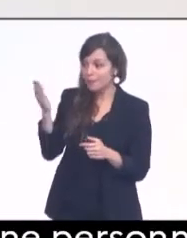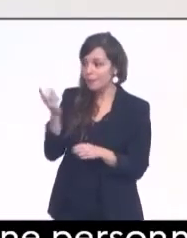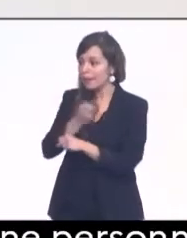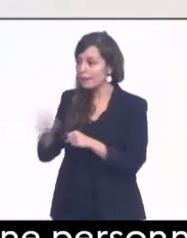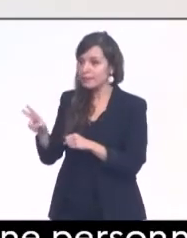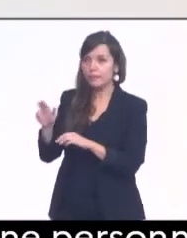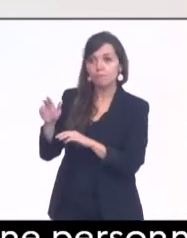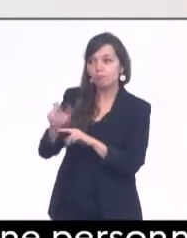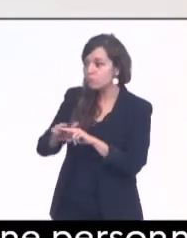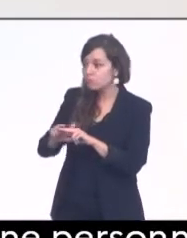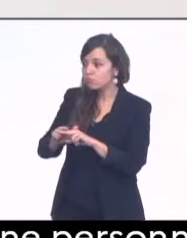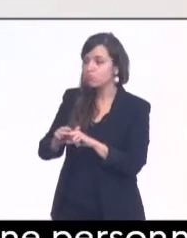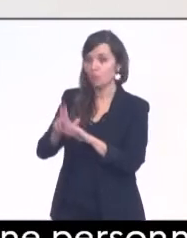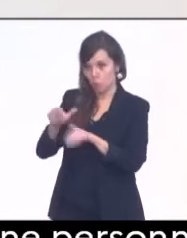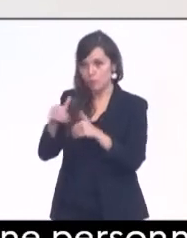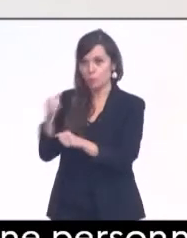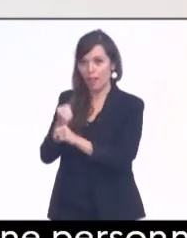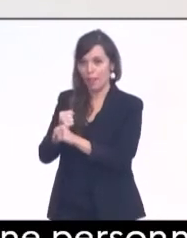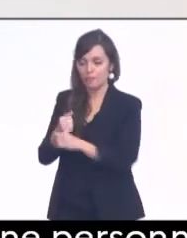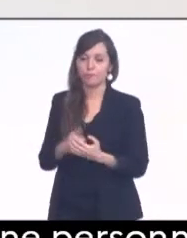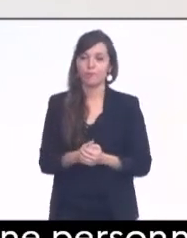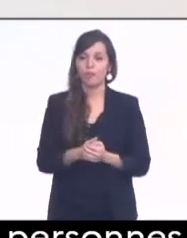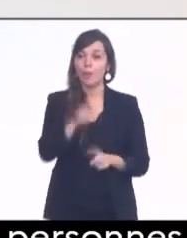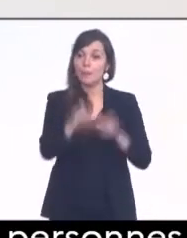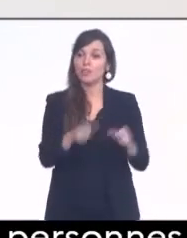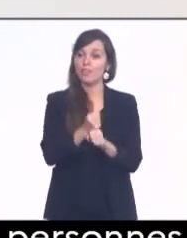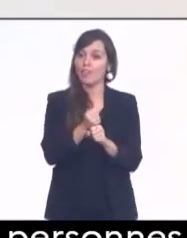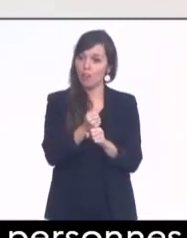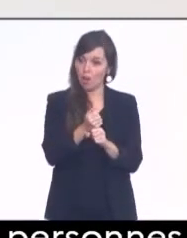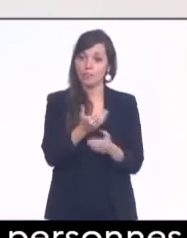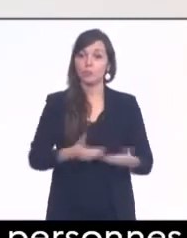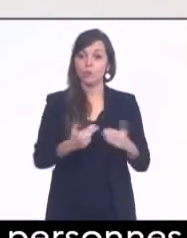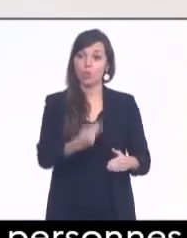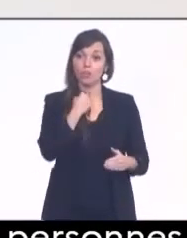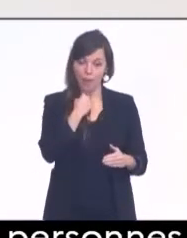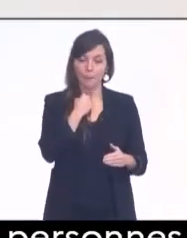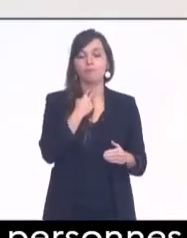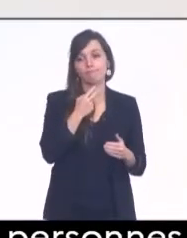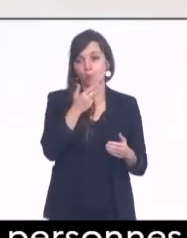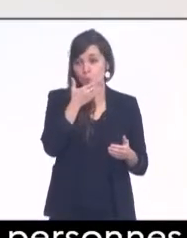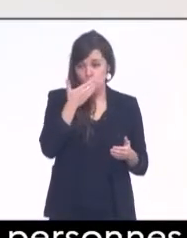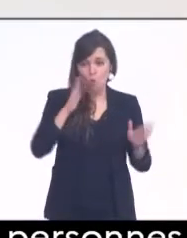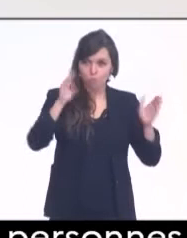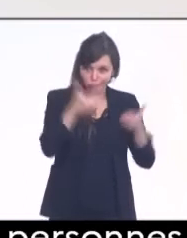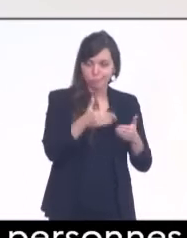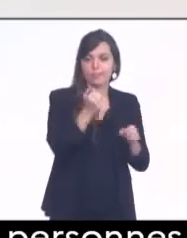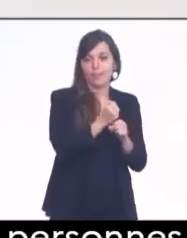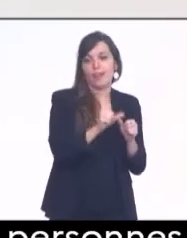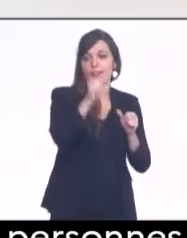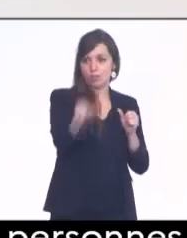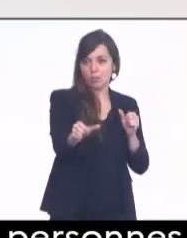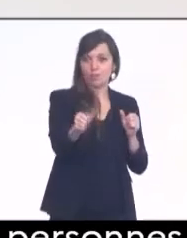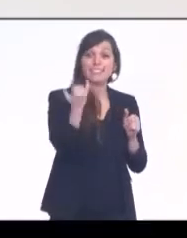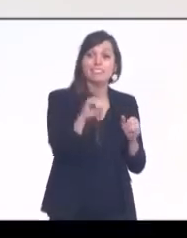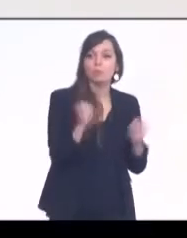donc maintenue. Pour les travailleurs en situation de handicap, le télétravail est à privilégier lorsque cela est possible. Des